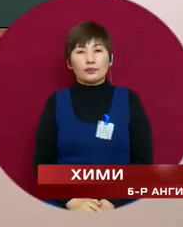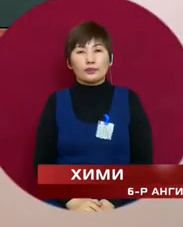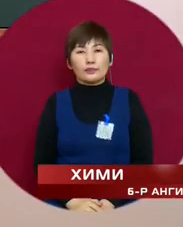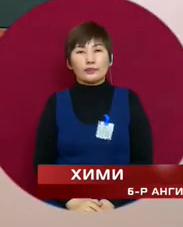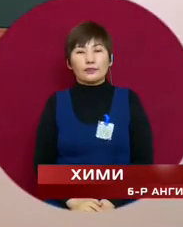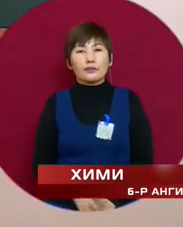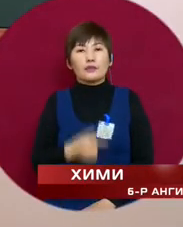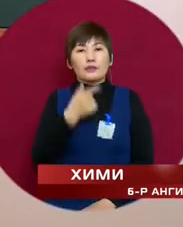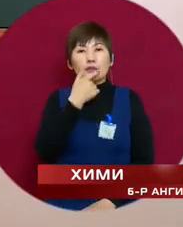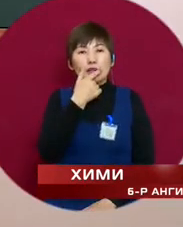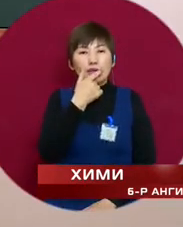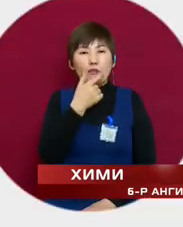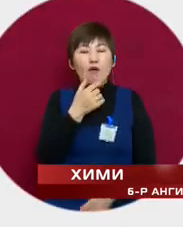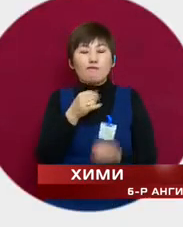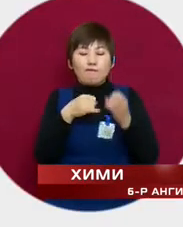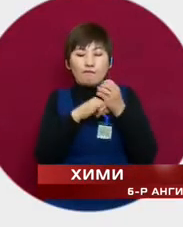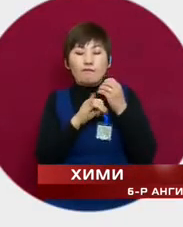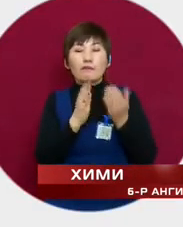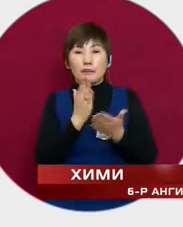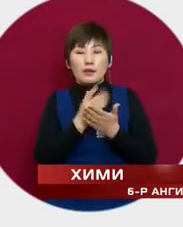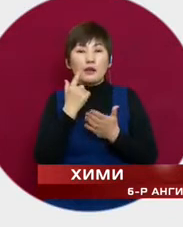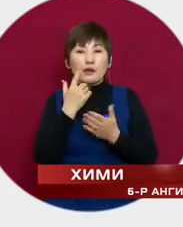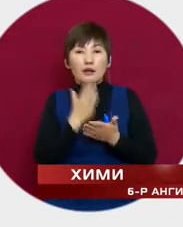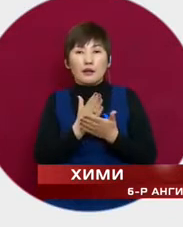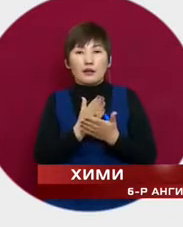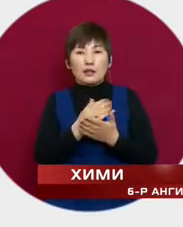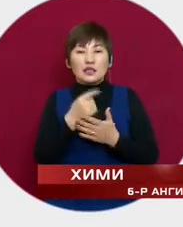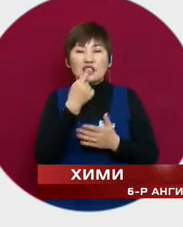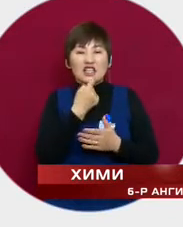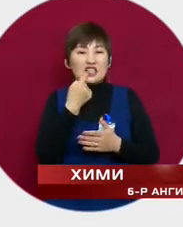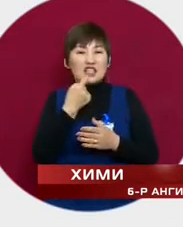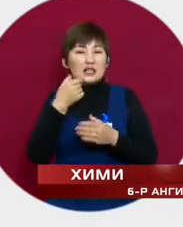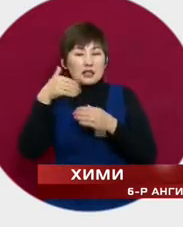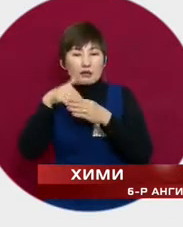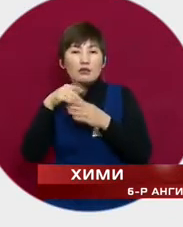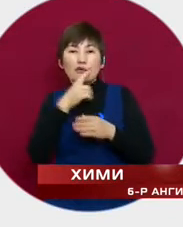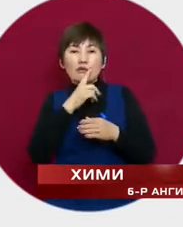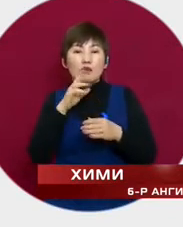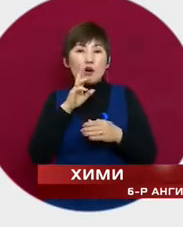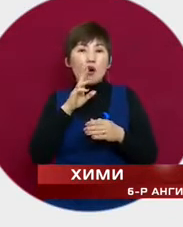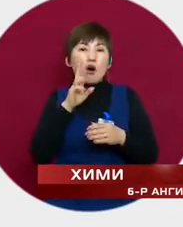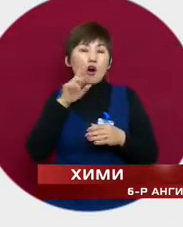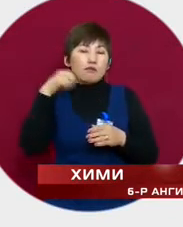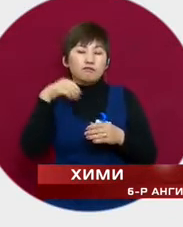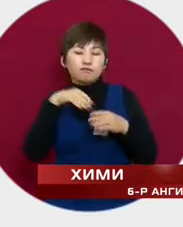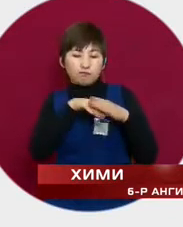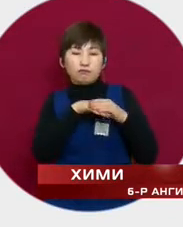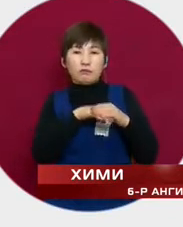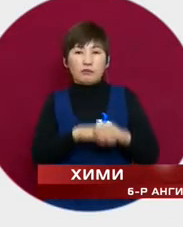Амны хүндэд хэдэн сая бактериуд байдаг бөгөөд тэдгээр нь шүдний завсар үлдсэн хоолны үлдэгдлээр хооллож